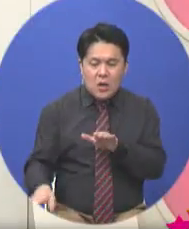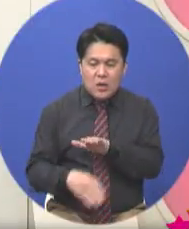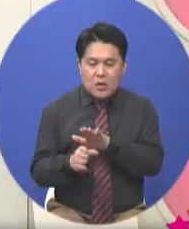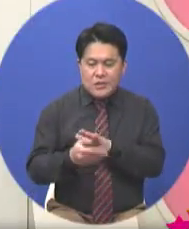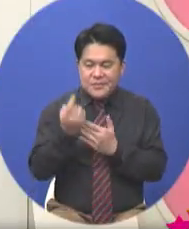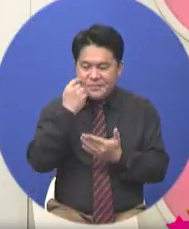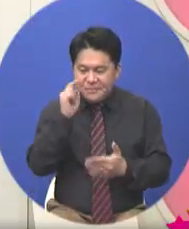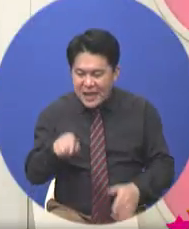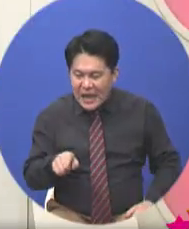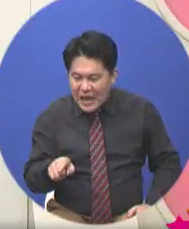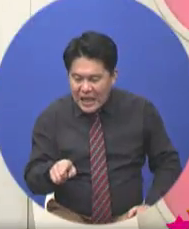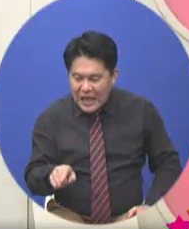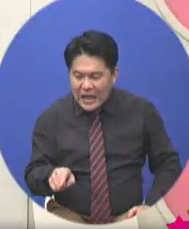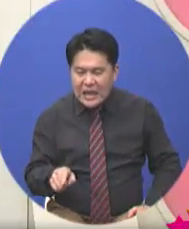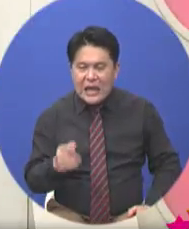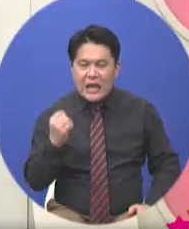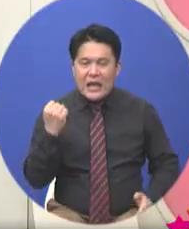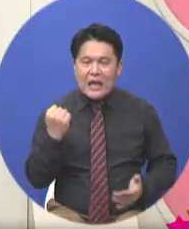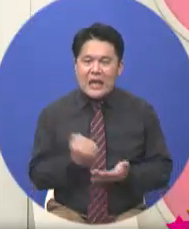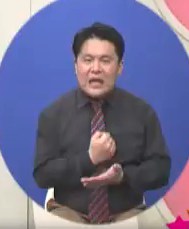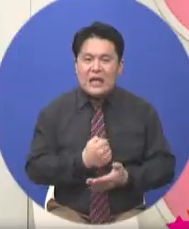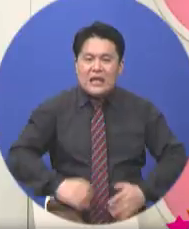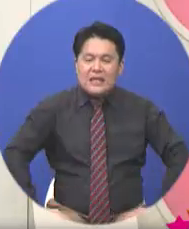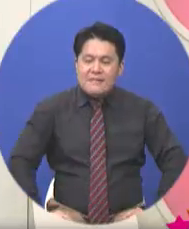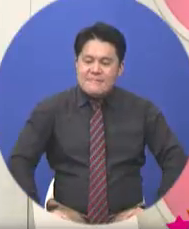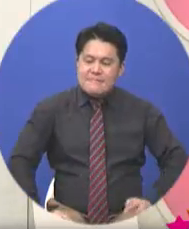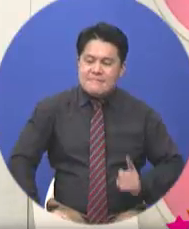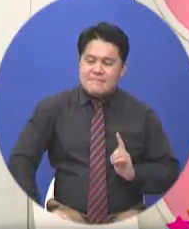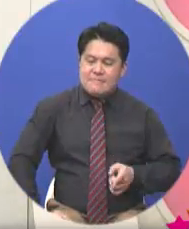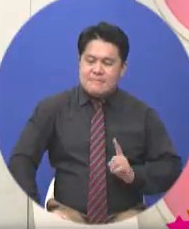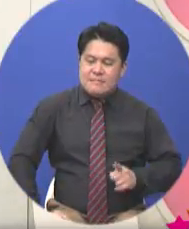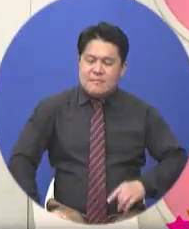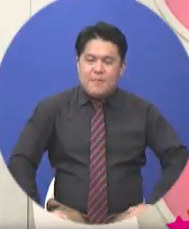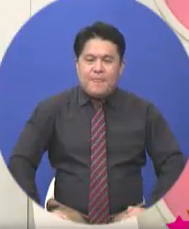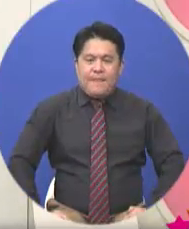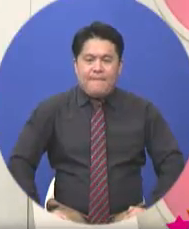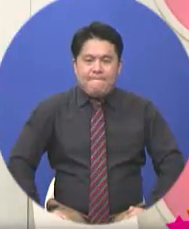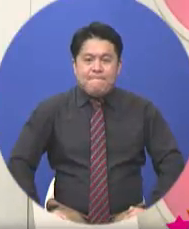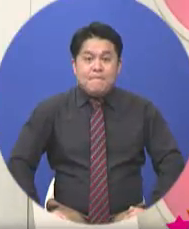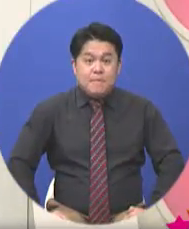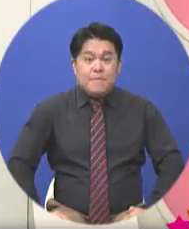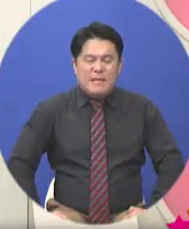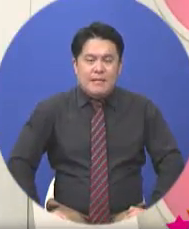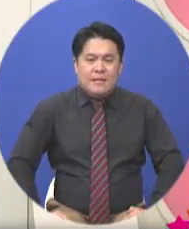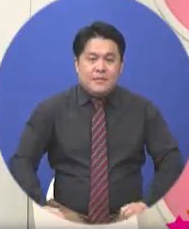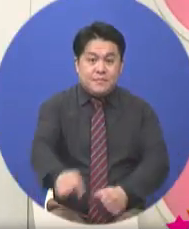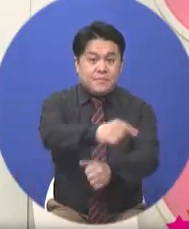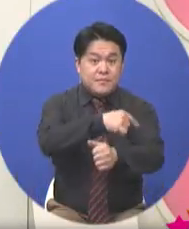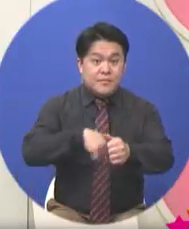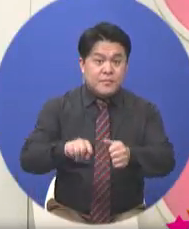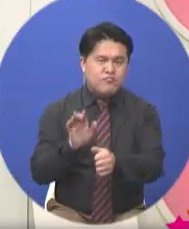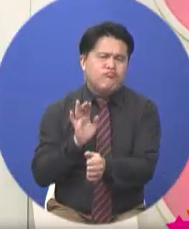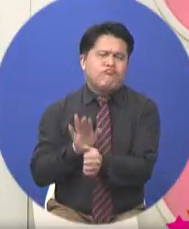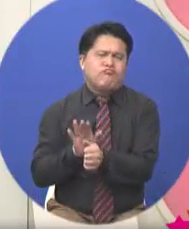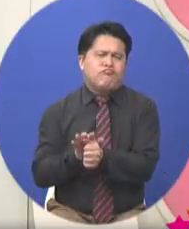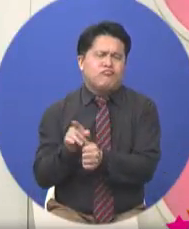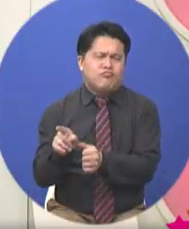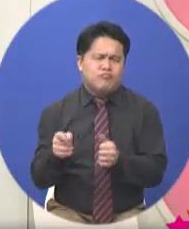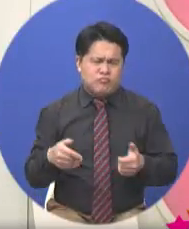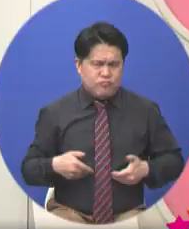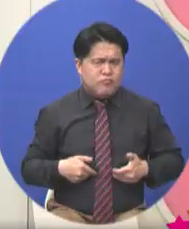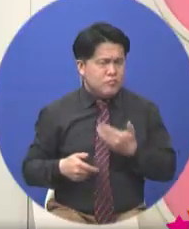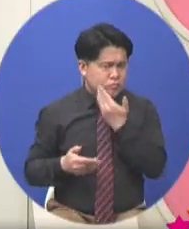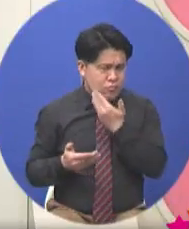탄로났다고 하네요. 아, 참 이게 참 그래요. 이렇게 정말 주변의 도움이